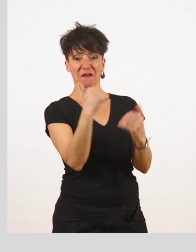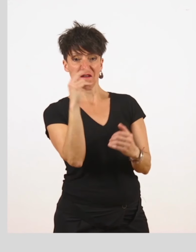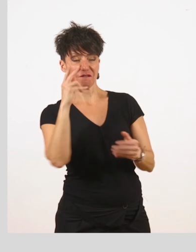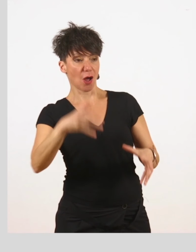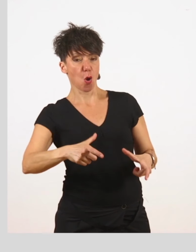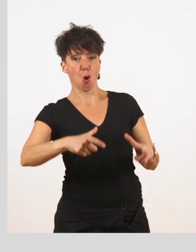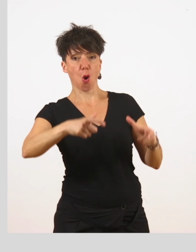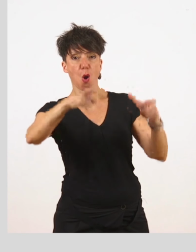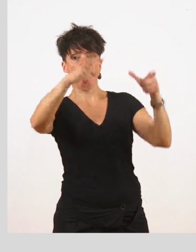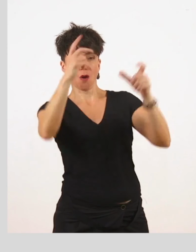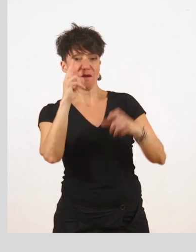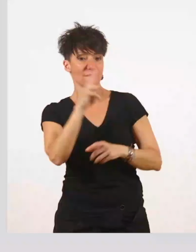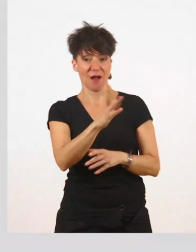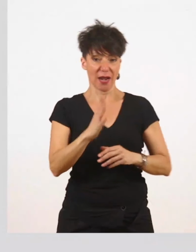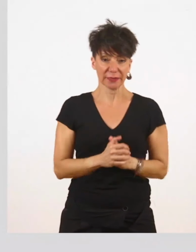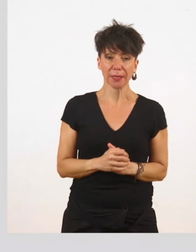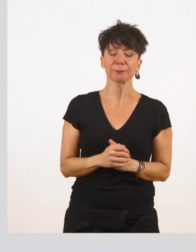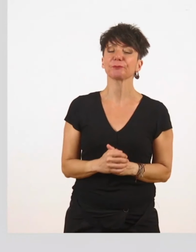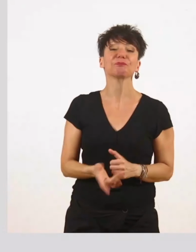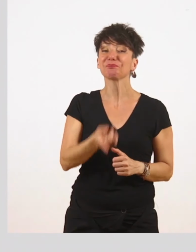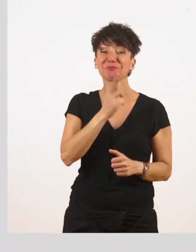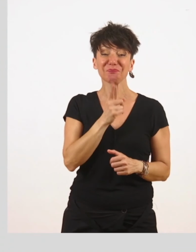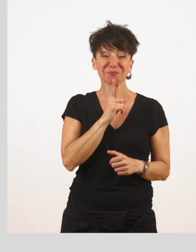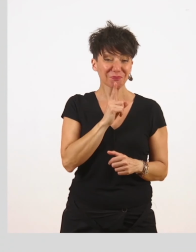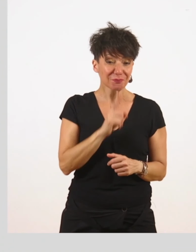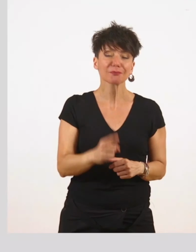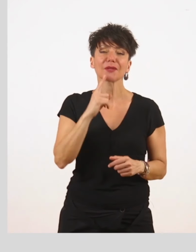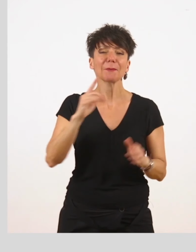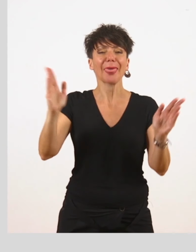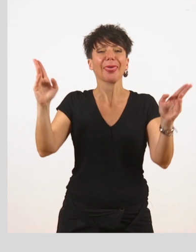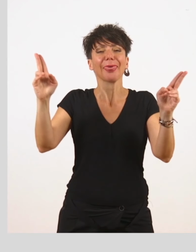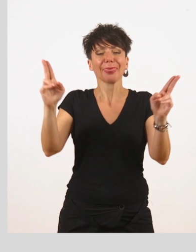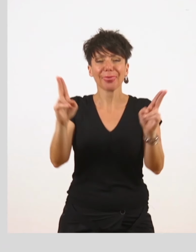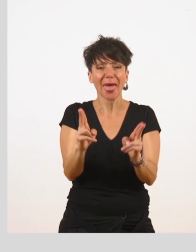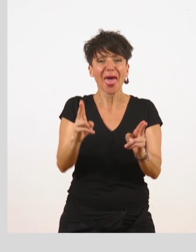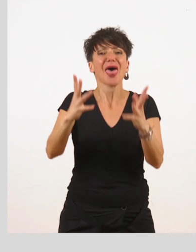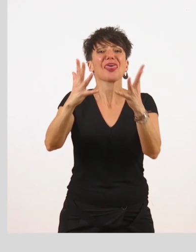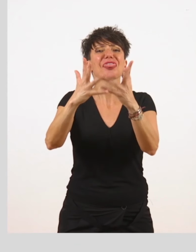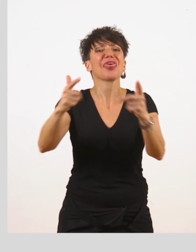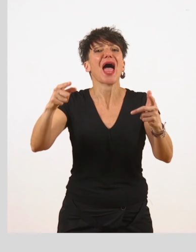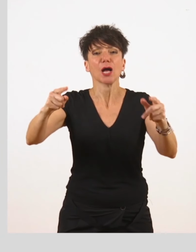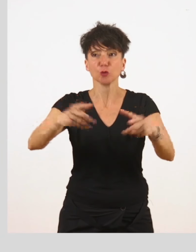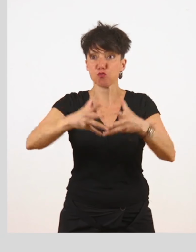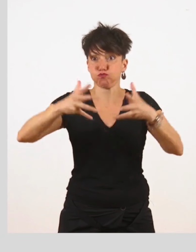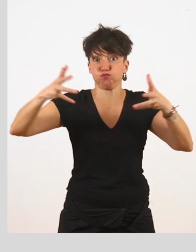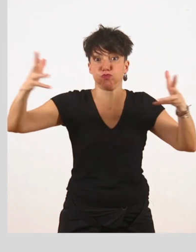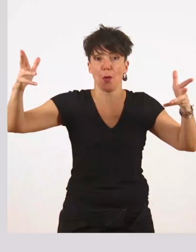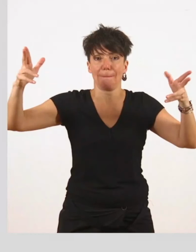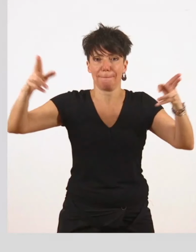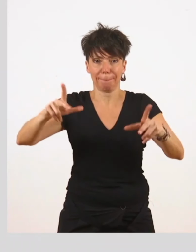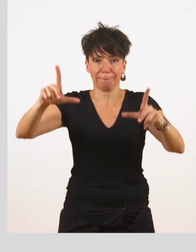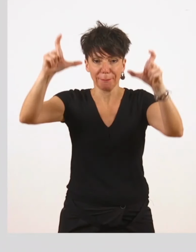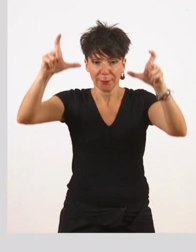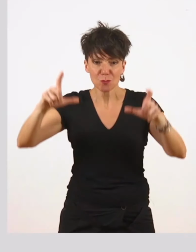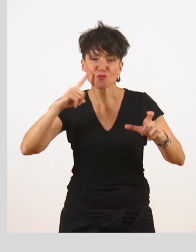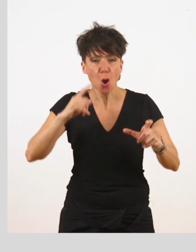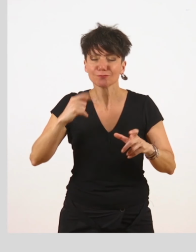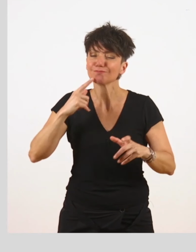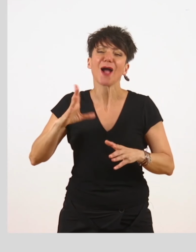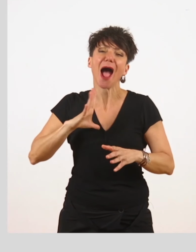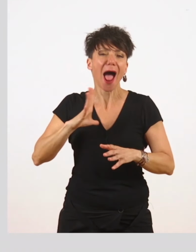κτίριο. Τώρα θα δούμε μία μακέτα, δηλαδή μία μικρογραφία του θέατρου. Κάποιος